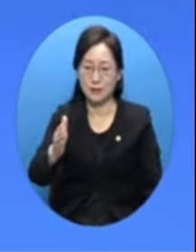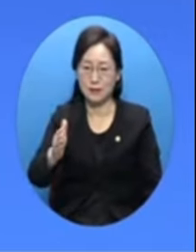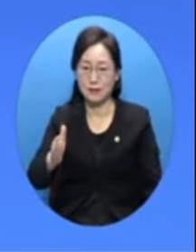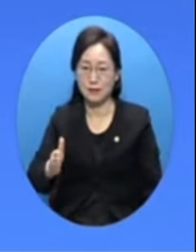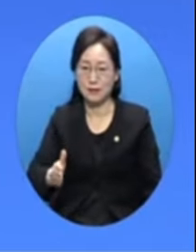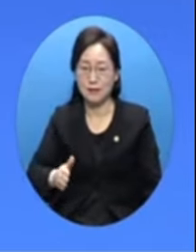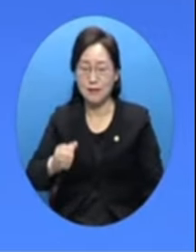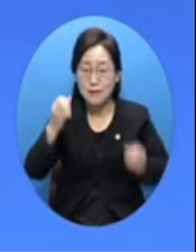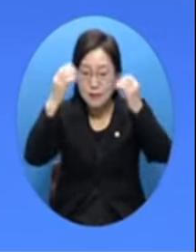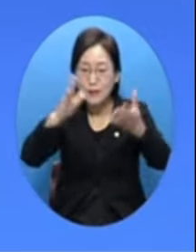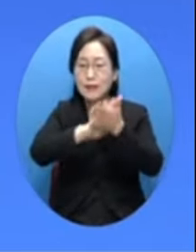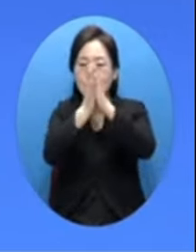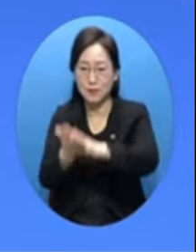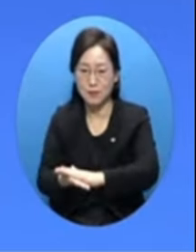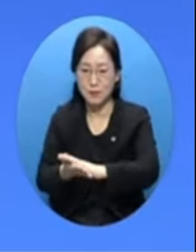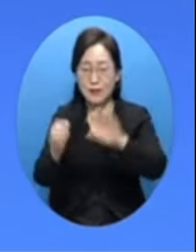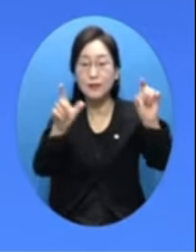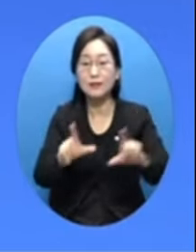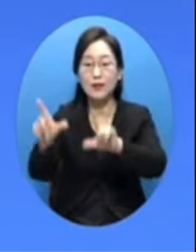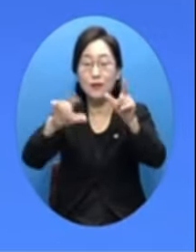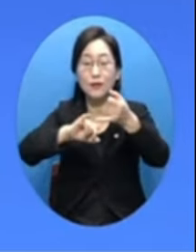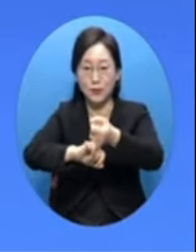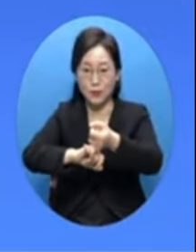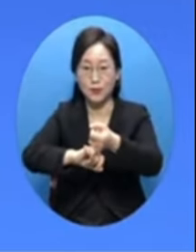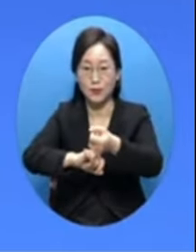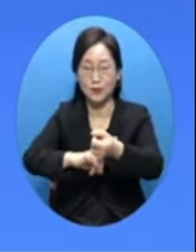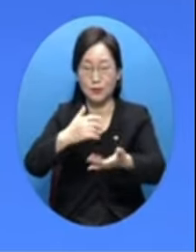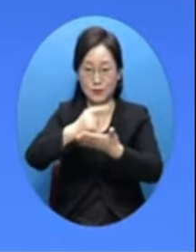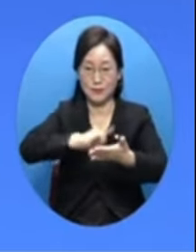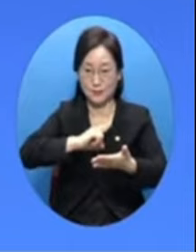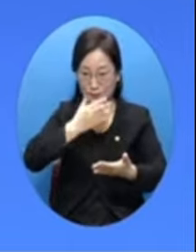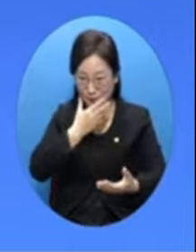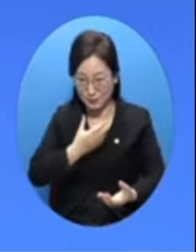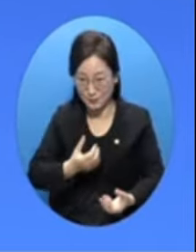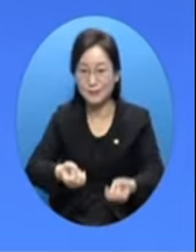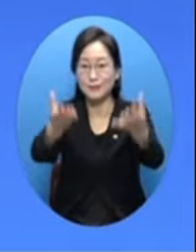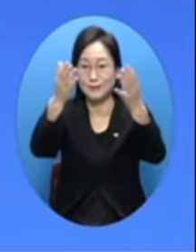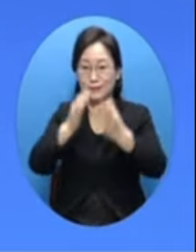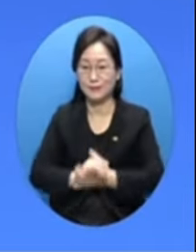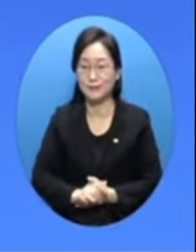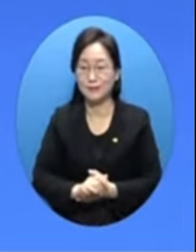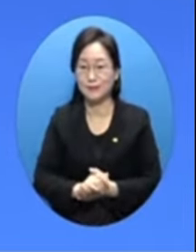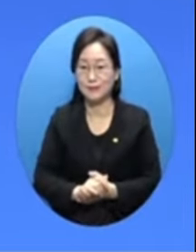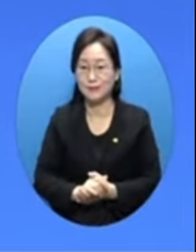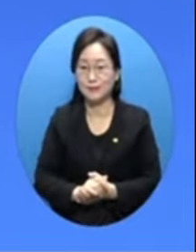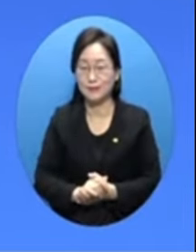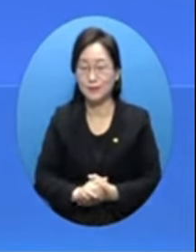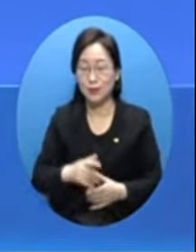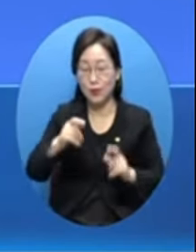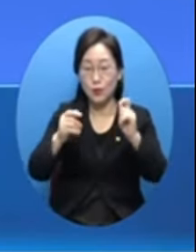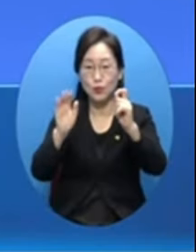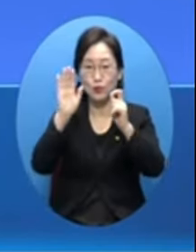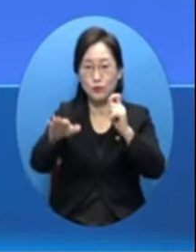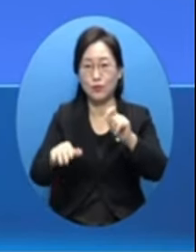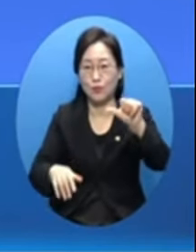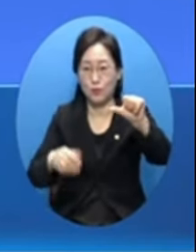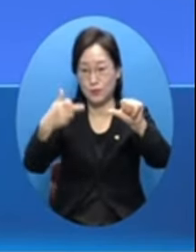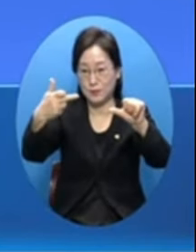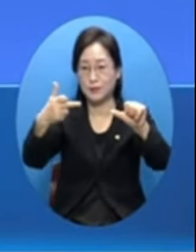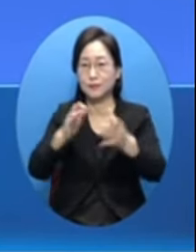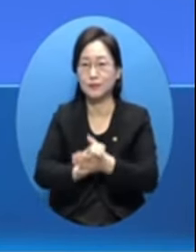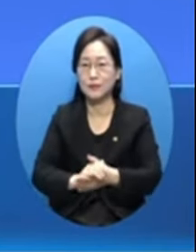변화된 새 사람의 모습으로 살아가는 여러분 모두가 되시기를 주님의 이름으로 축원합니다 아멘 고린도후서 5장 1절을